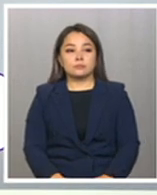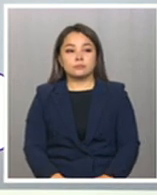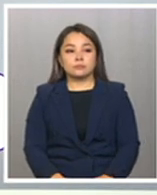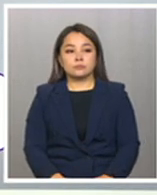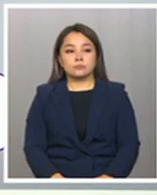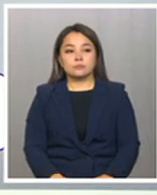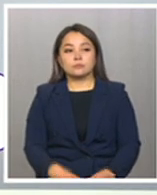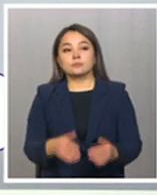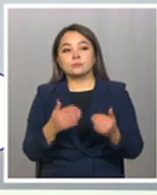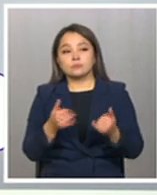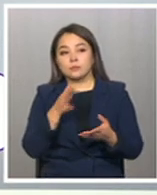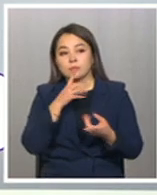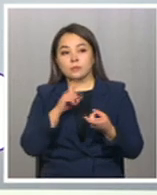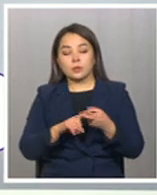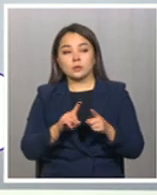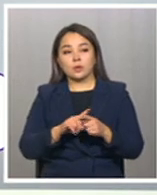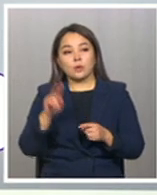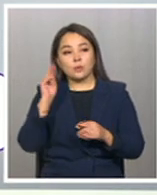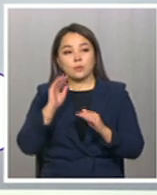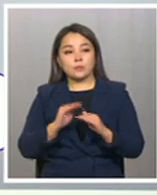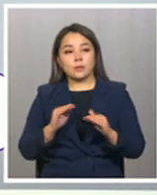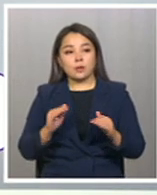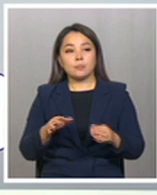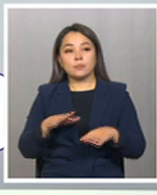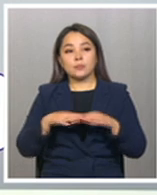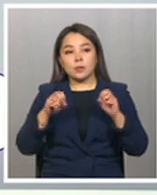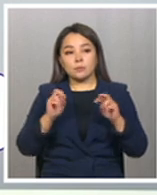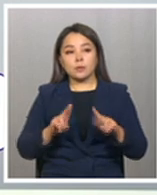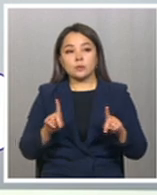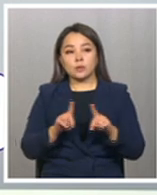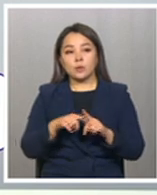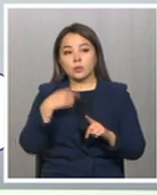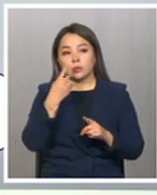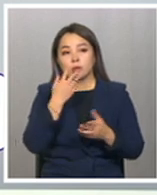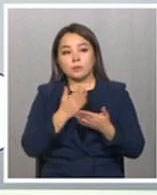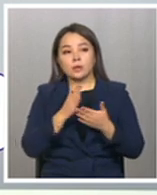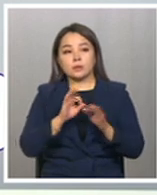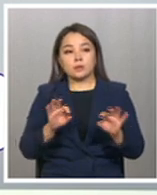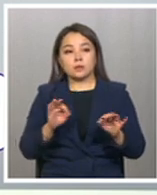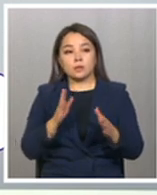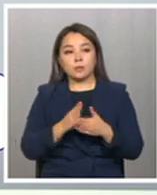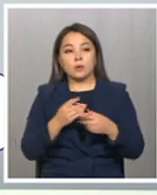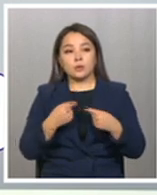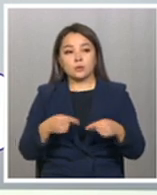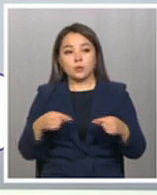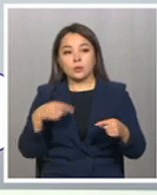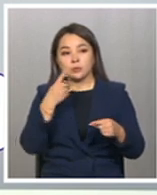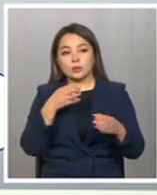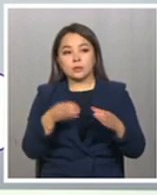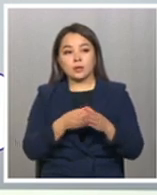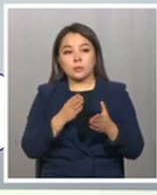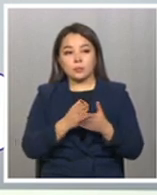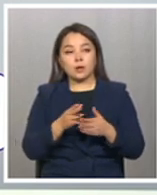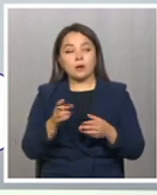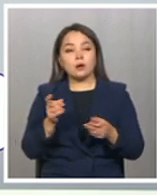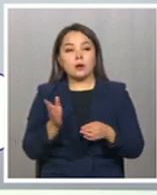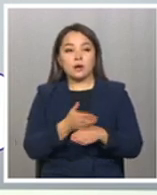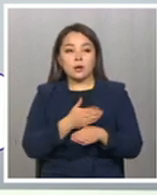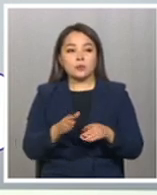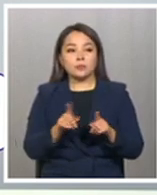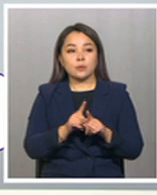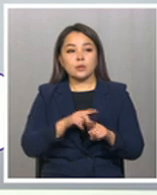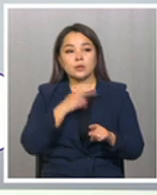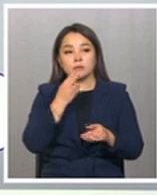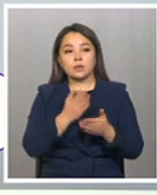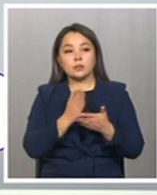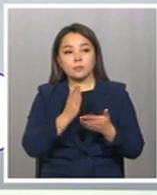Енді кезекте оқушылар жалпы әртараптандыру мен мамандану түрлеріне тоқталып кетейік. Ол негізі төрт түрден тұрады. Осылардың айырмашылықтарын қарастырып өтейік.